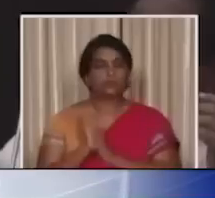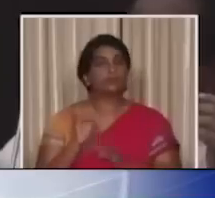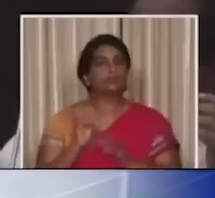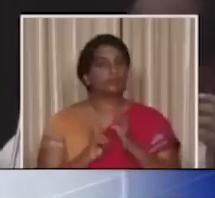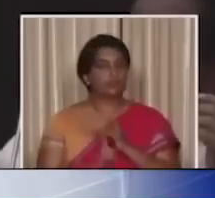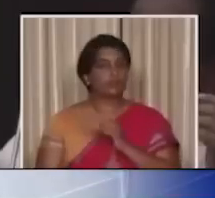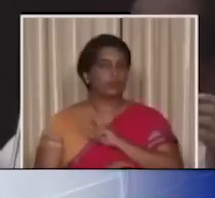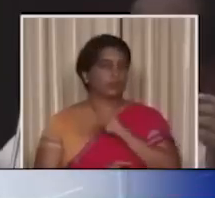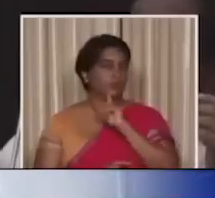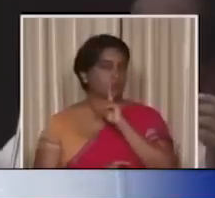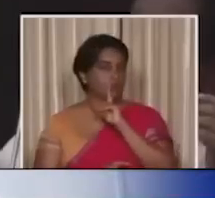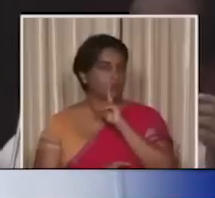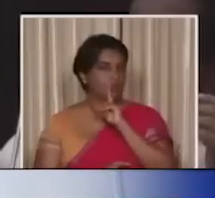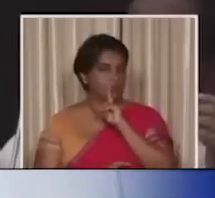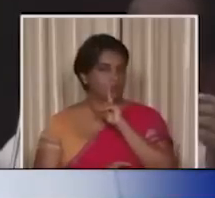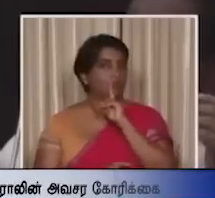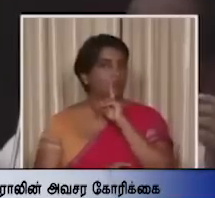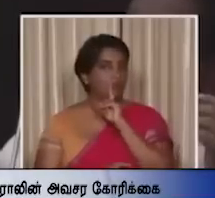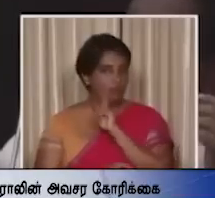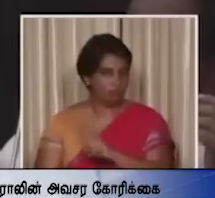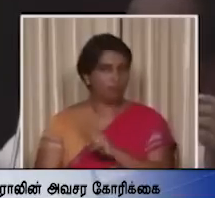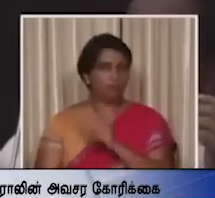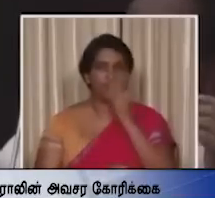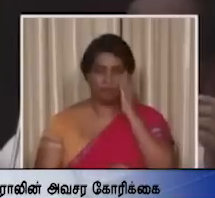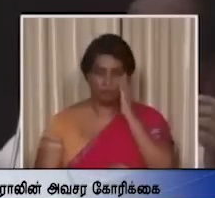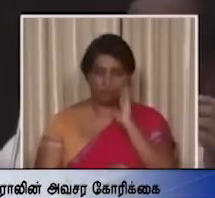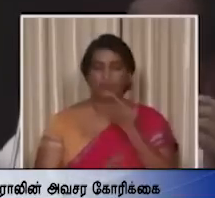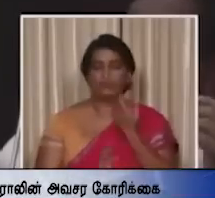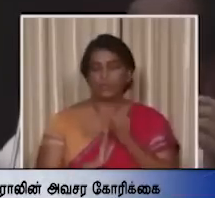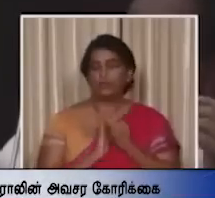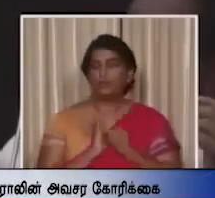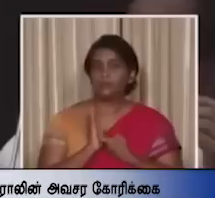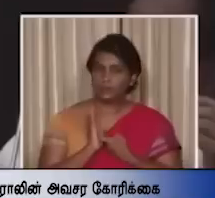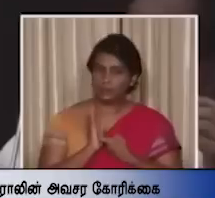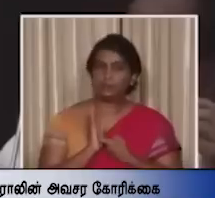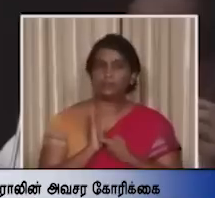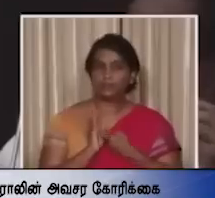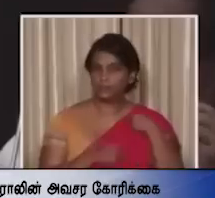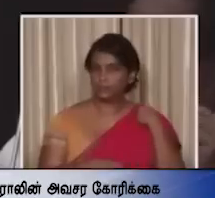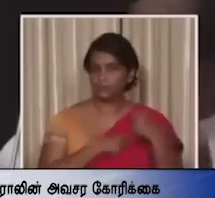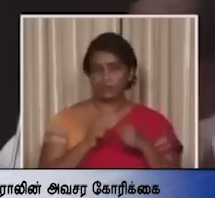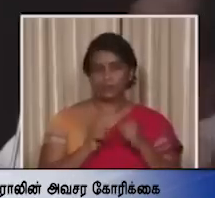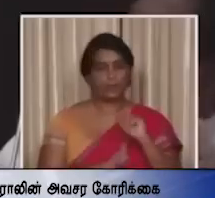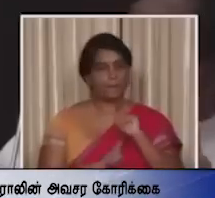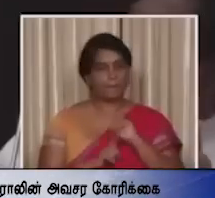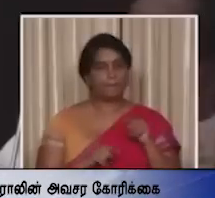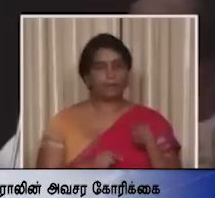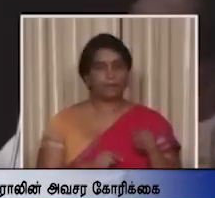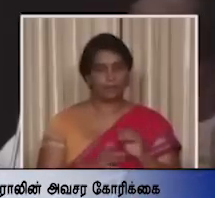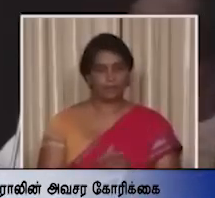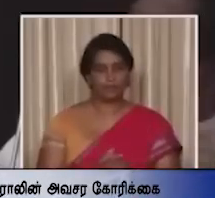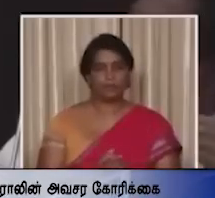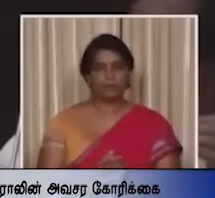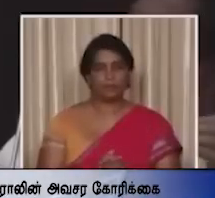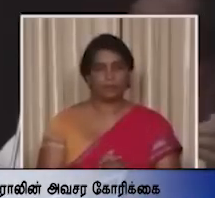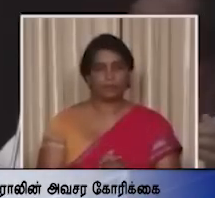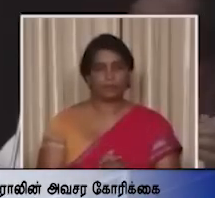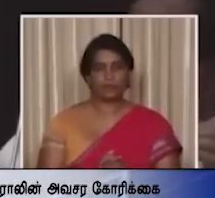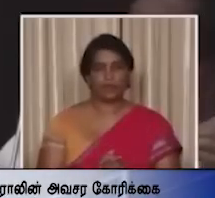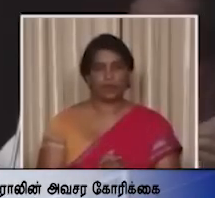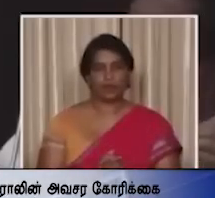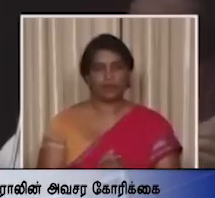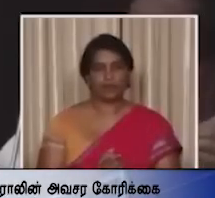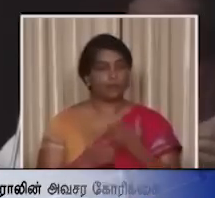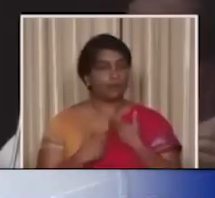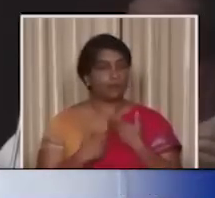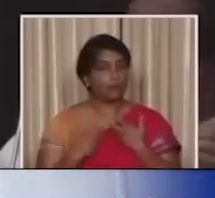விநியோக பிரிவிற்கு அறிவிக்க வேண்டும். வேறு யாரிடமும் இது குறித்து அவர் தெரிவிக்க முடியாது. கெவி மார்க்கையின் எனப்படும் மருந்து